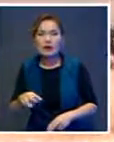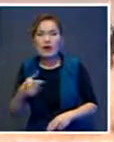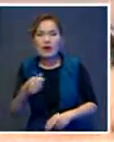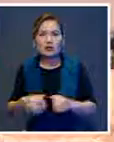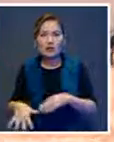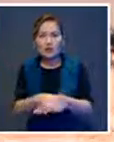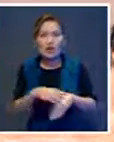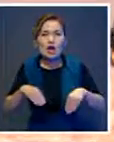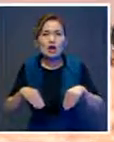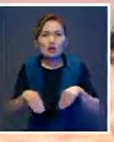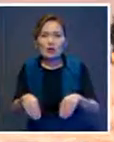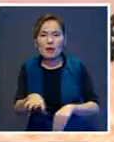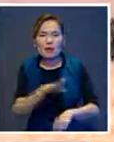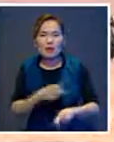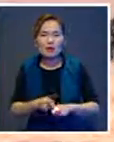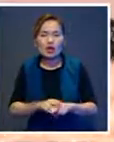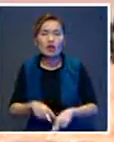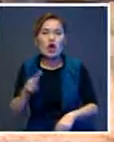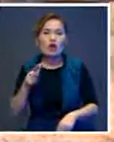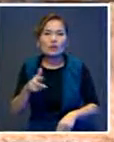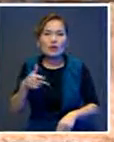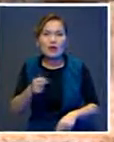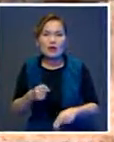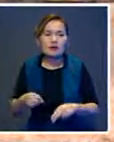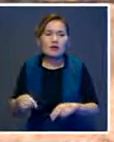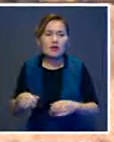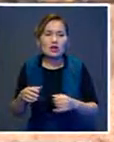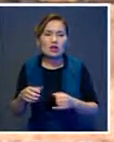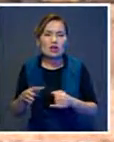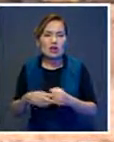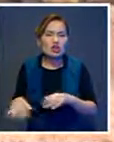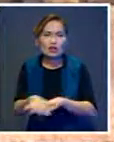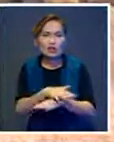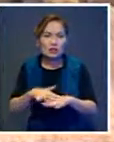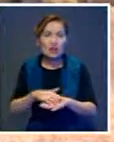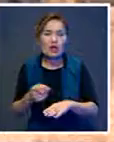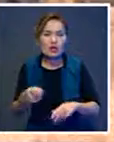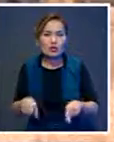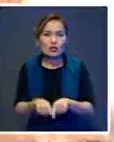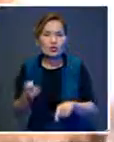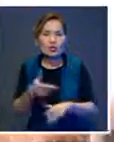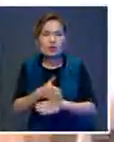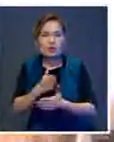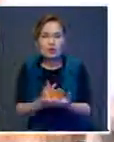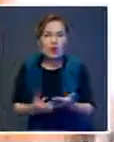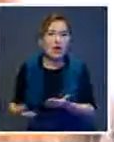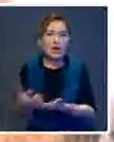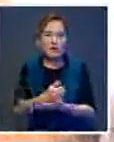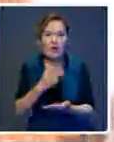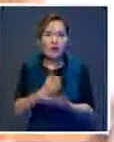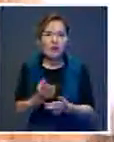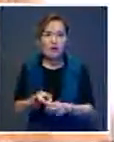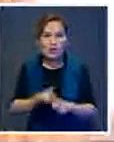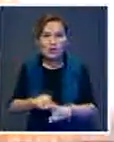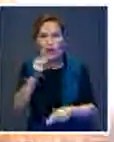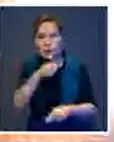дән сепкен, оның 3 миллион гектары астық, қалғаны майлы дақылдар. Орақ науқанын аяқтаған аграрийлер былтырғы рекордты қайта жаңартып 5